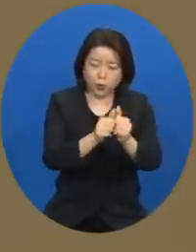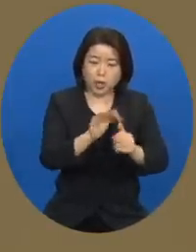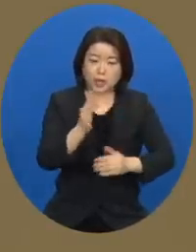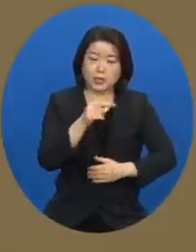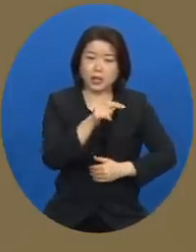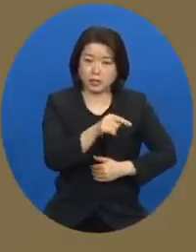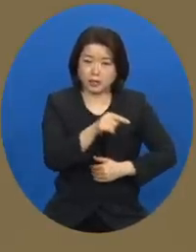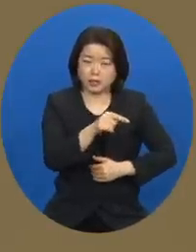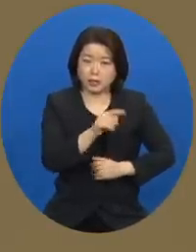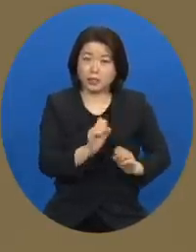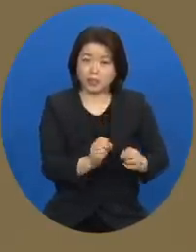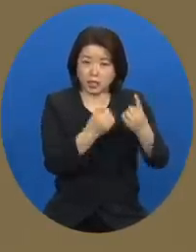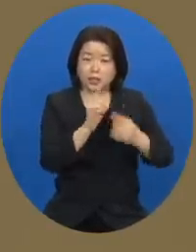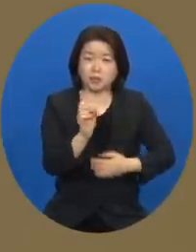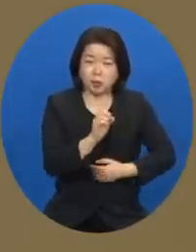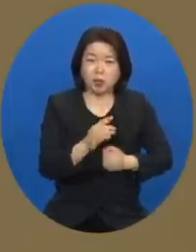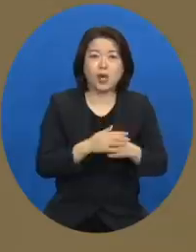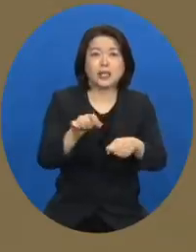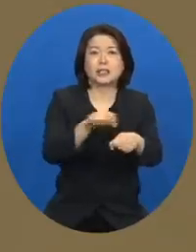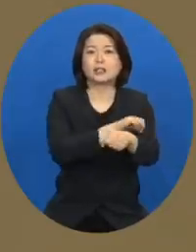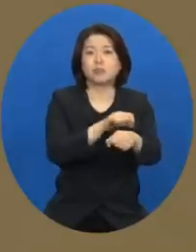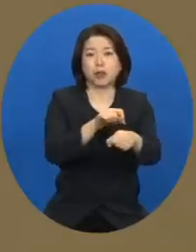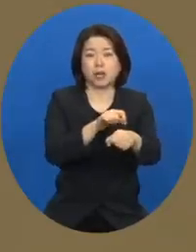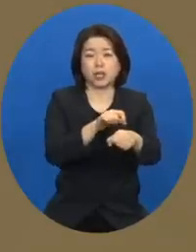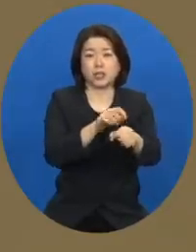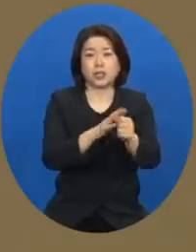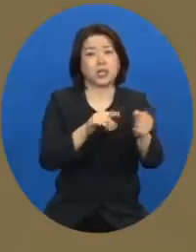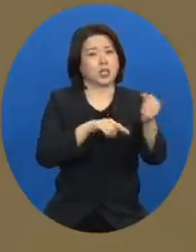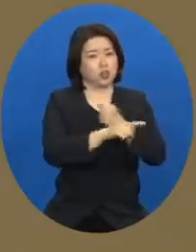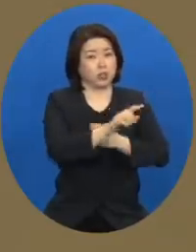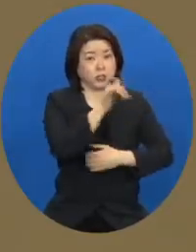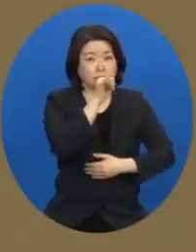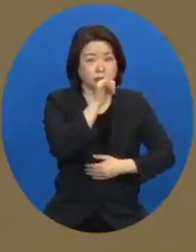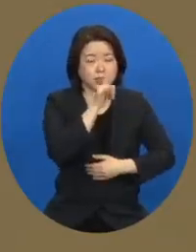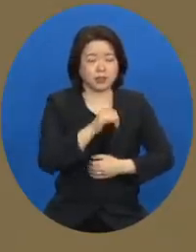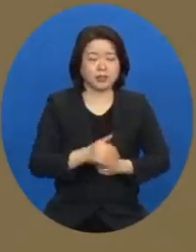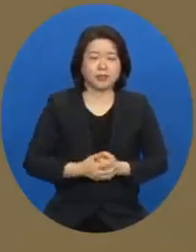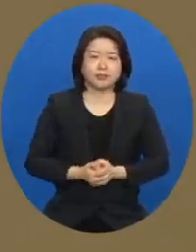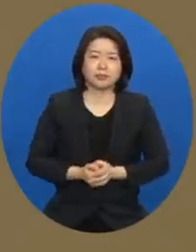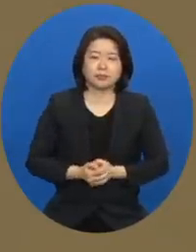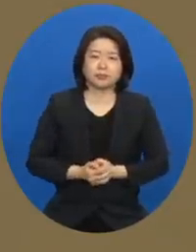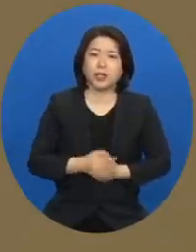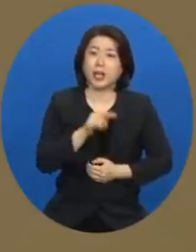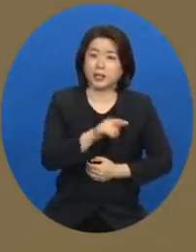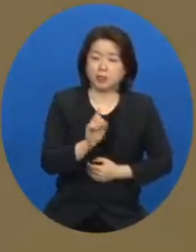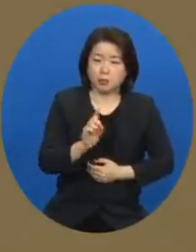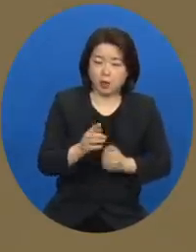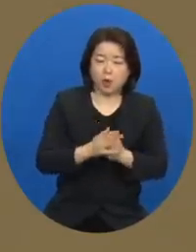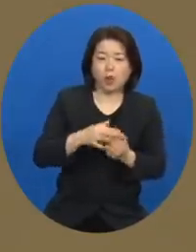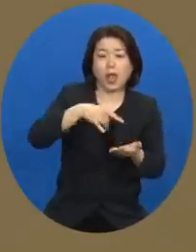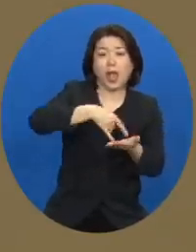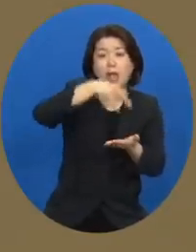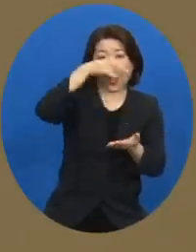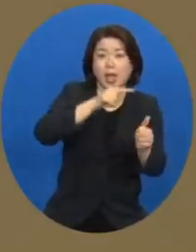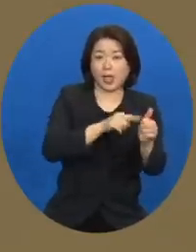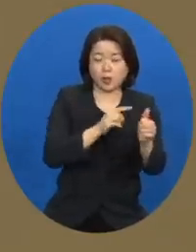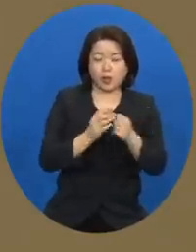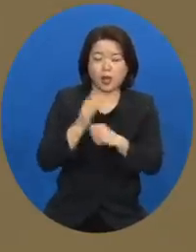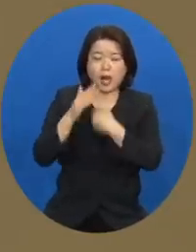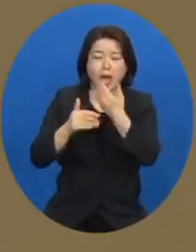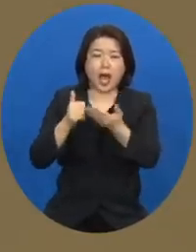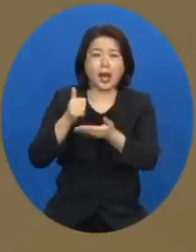데는 특별한 이유가 있습니다. 그것은 에녹에게